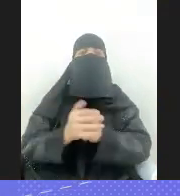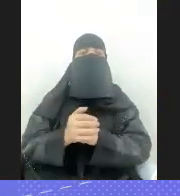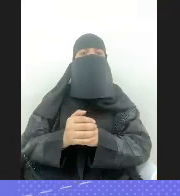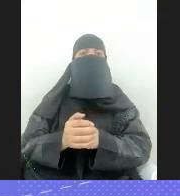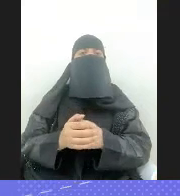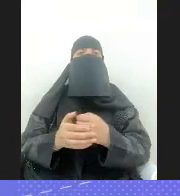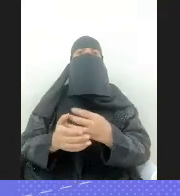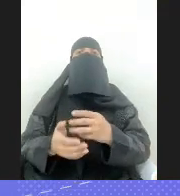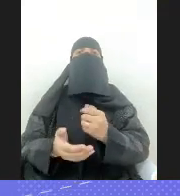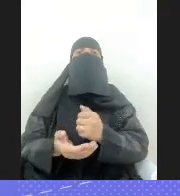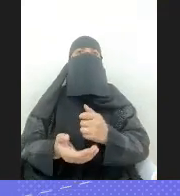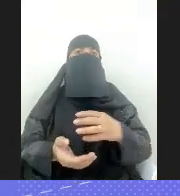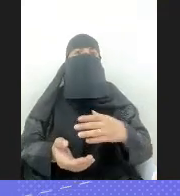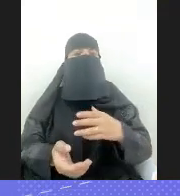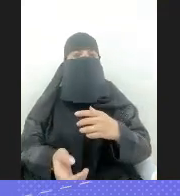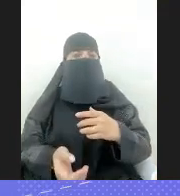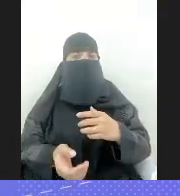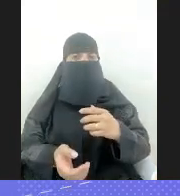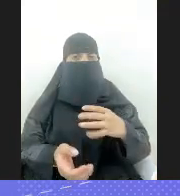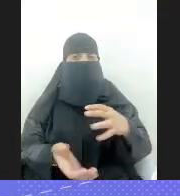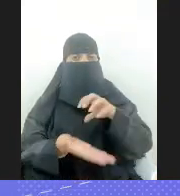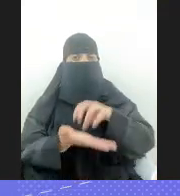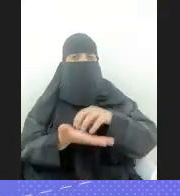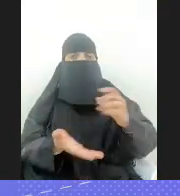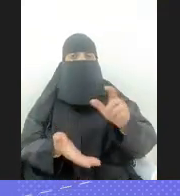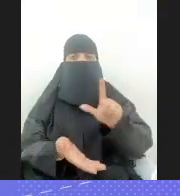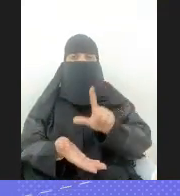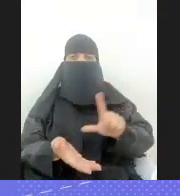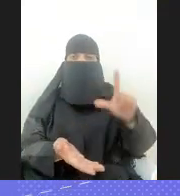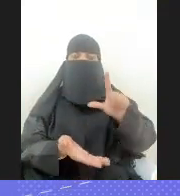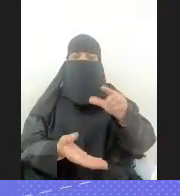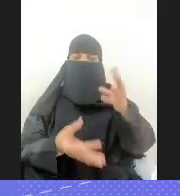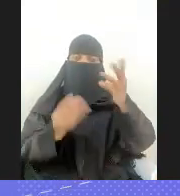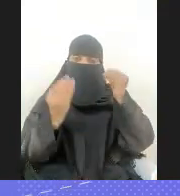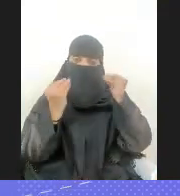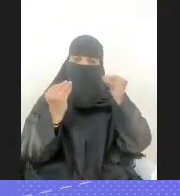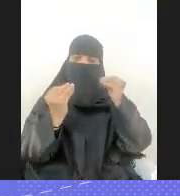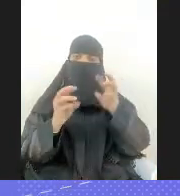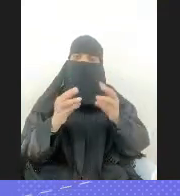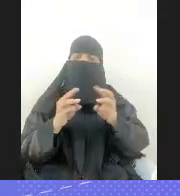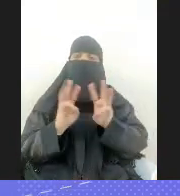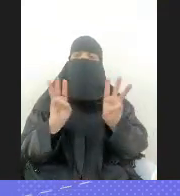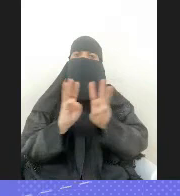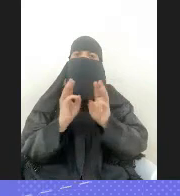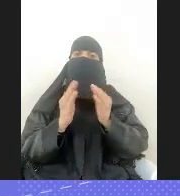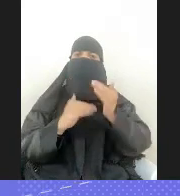دائما وأبدا نطور التقنية من أجل التعليم.